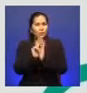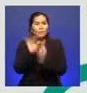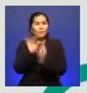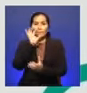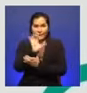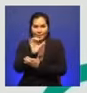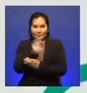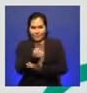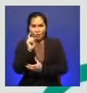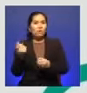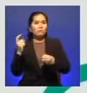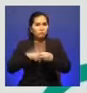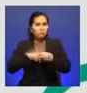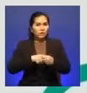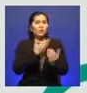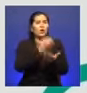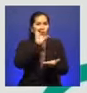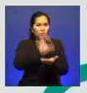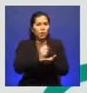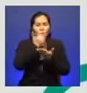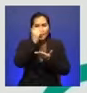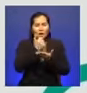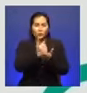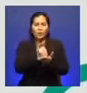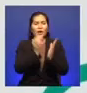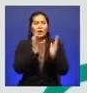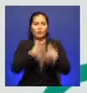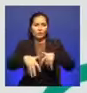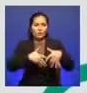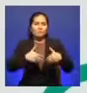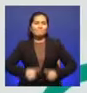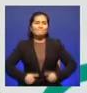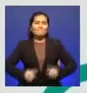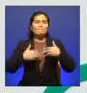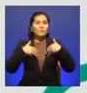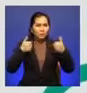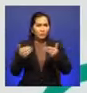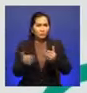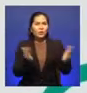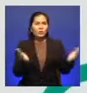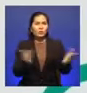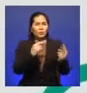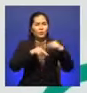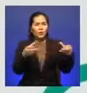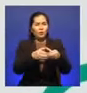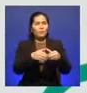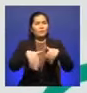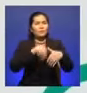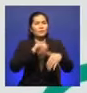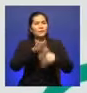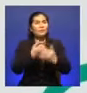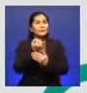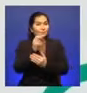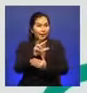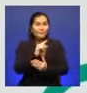ว่าทุกคนก็จะอยู่ดีมีสุขนะครับในเรื่องของการส่งเสริมดูแล13กลุ่มประชากรนะครับเราก็จะดูตั้งแต่แรกเกิดนะจนถึ